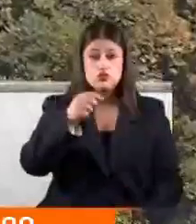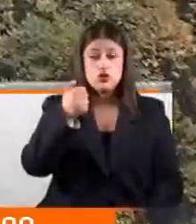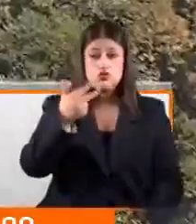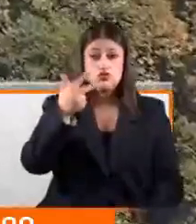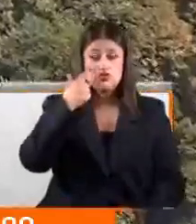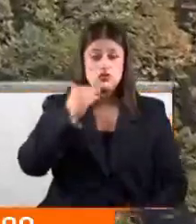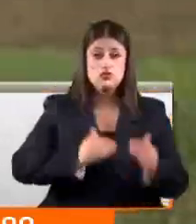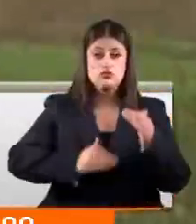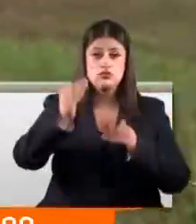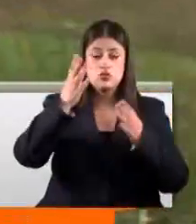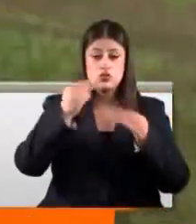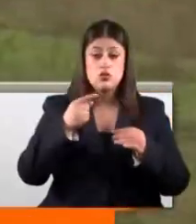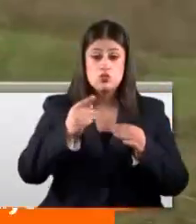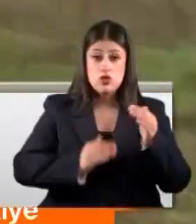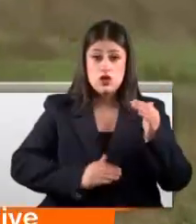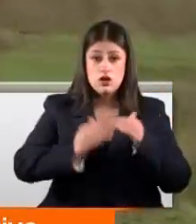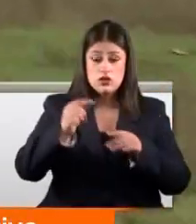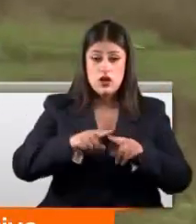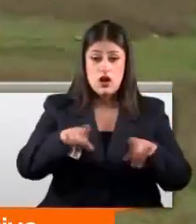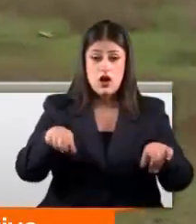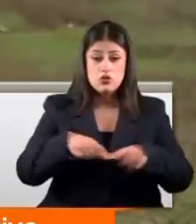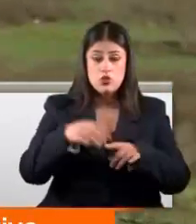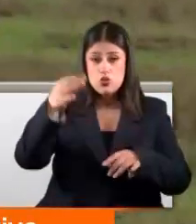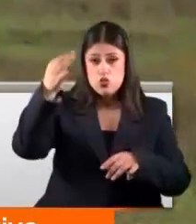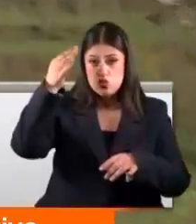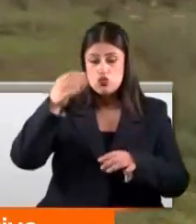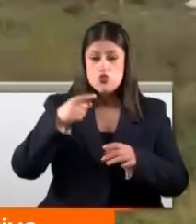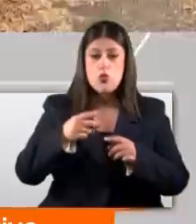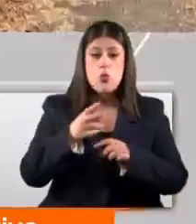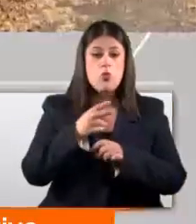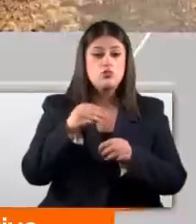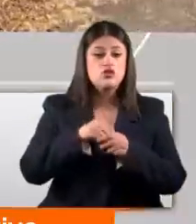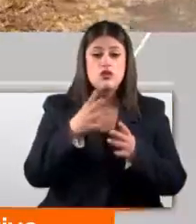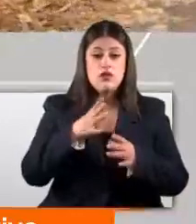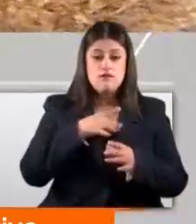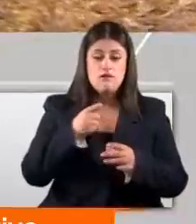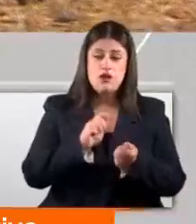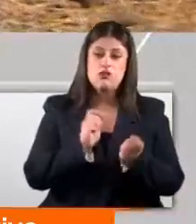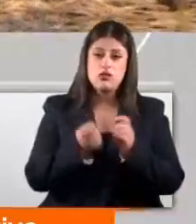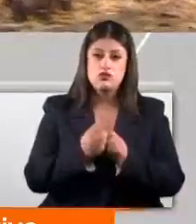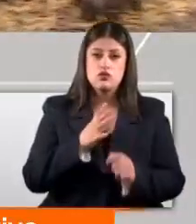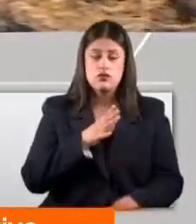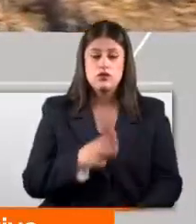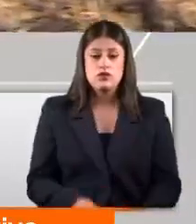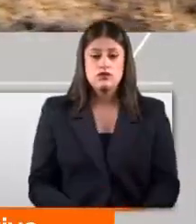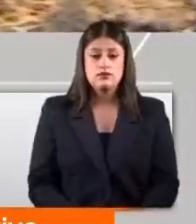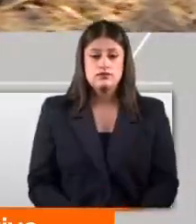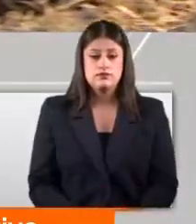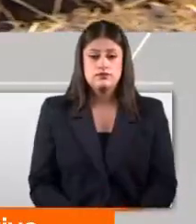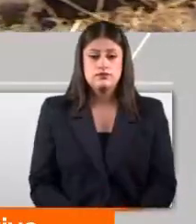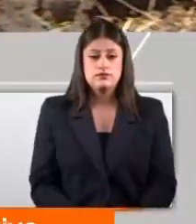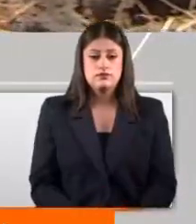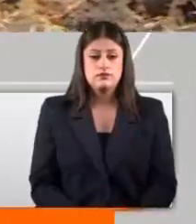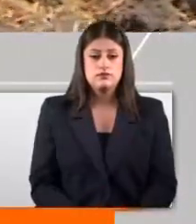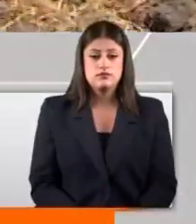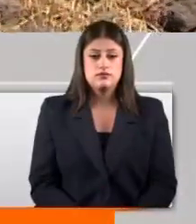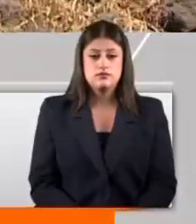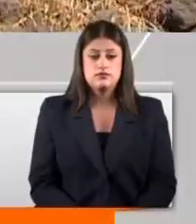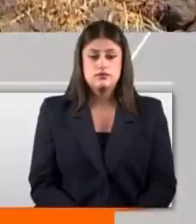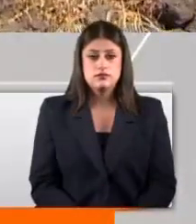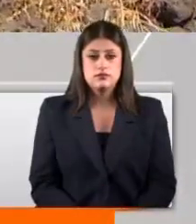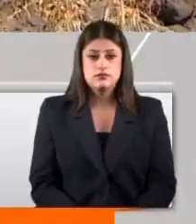yaşandı. Tabii bu artış arsanın konumuna ve özelliklerine göre değişiyor. Arsa eğer katı 2